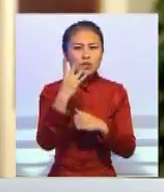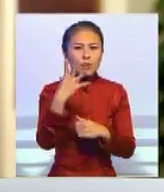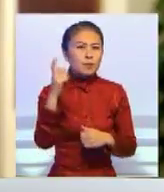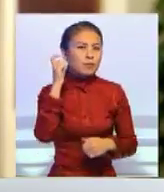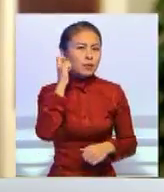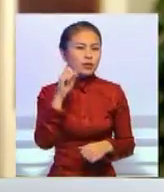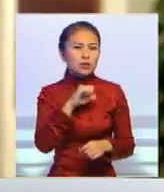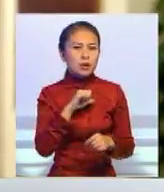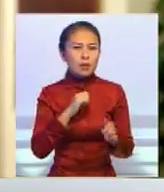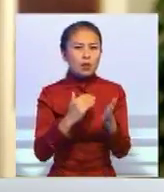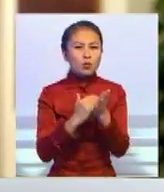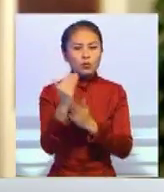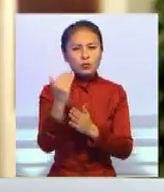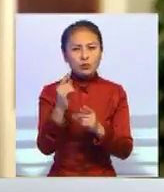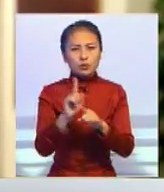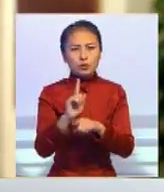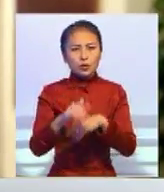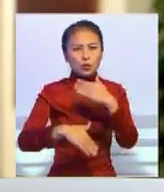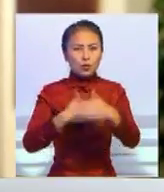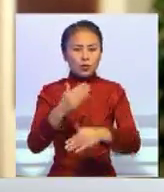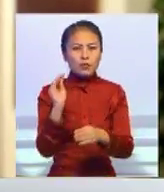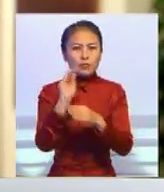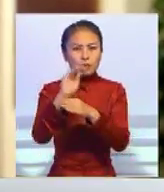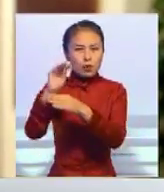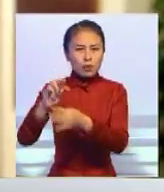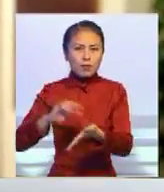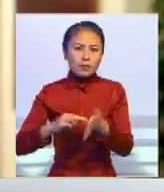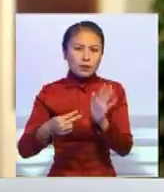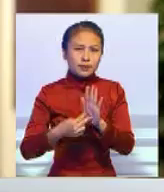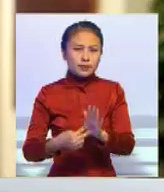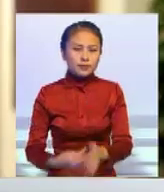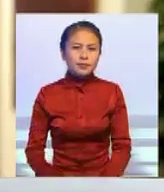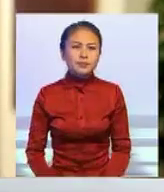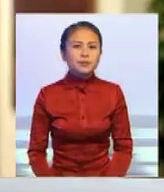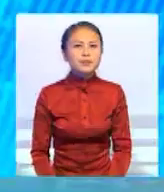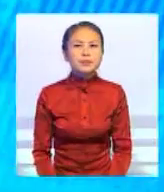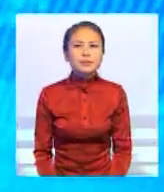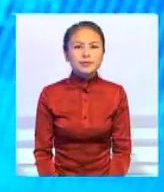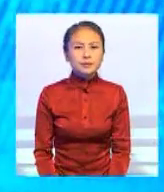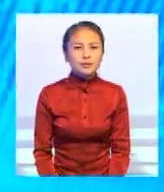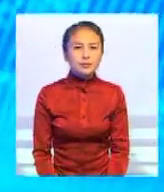жеткен жетістікті жалғастырып, жетілдіретін жоба деп есептеймін.